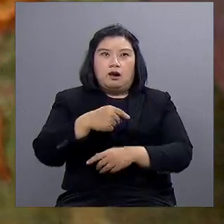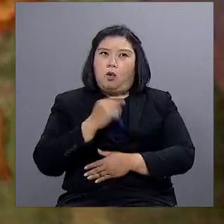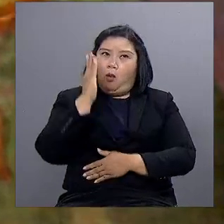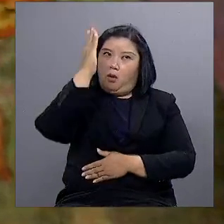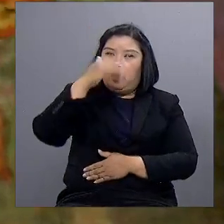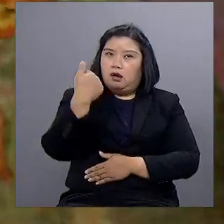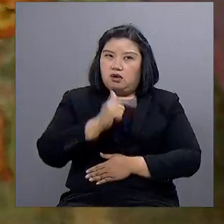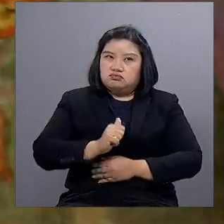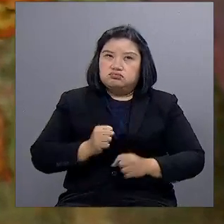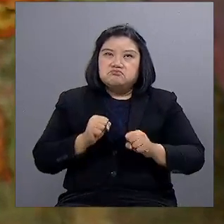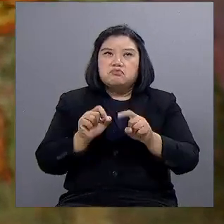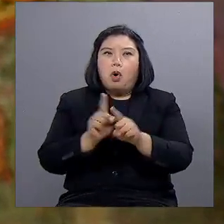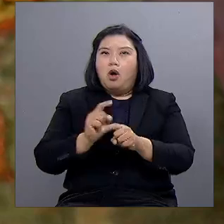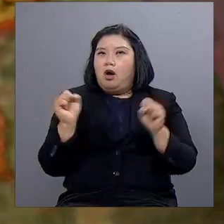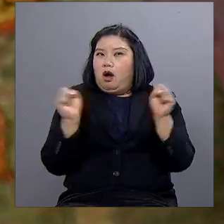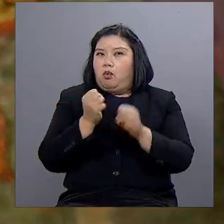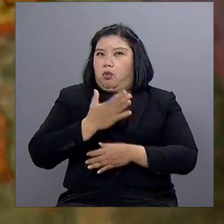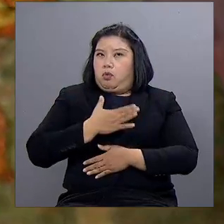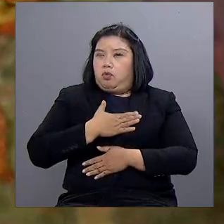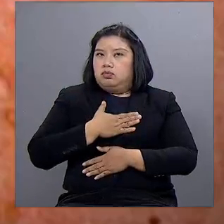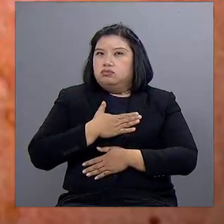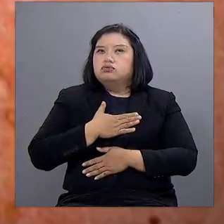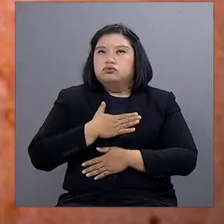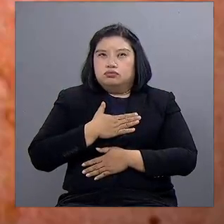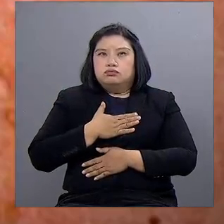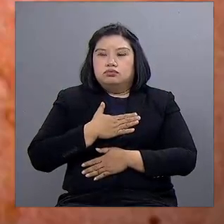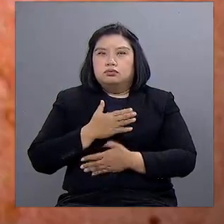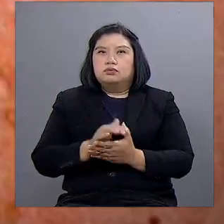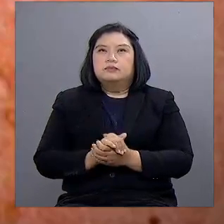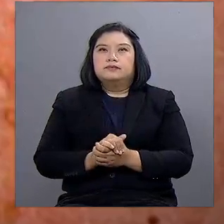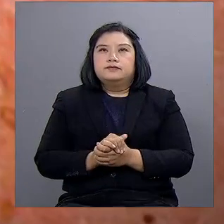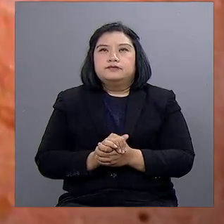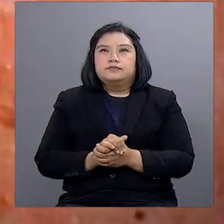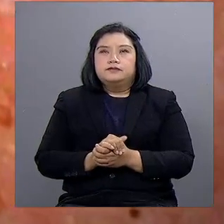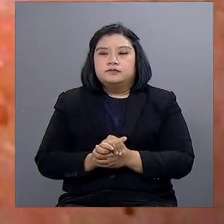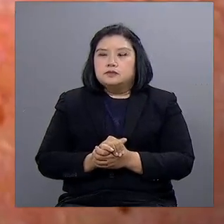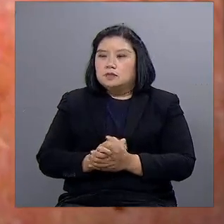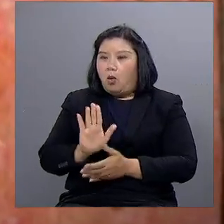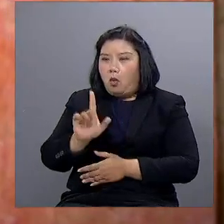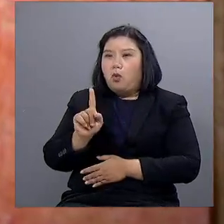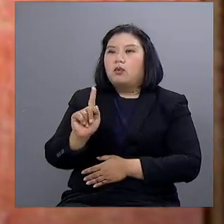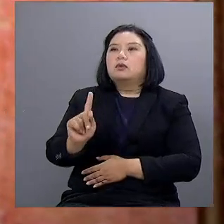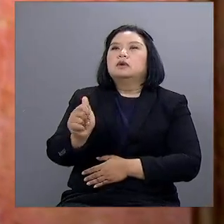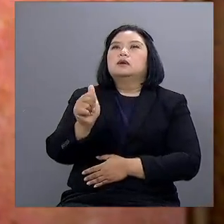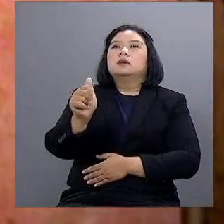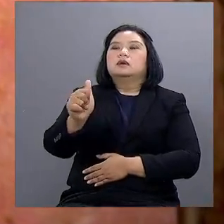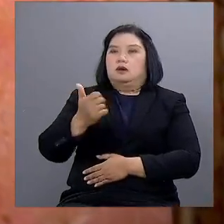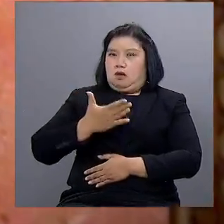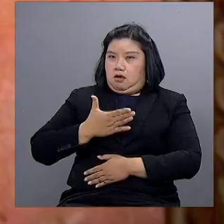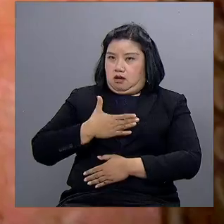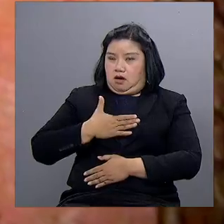สักเพียงเล็กน้อยบ้างเถิด เห็นแก่เจ้านั้นรับใช้ข้ามาแสนน